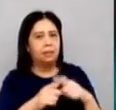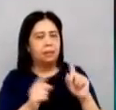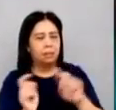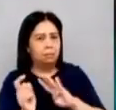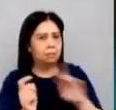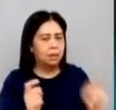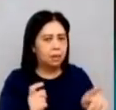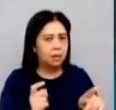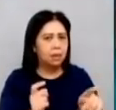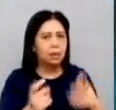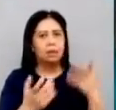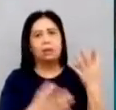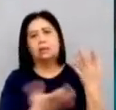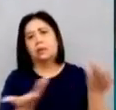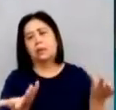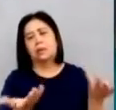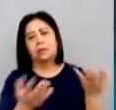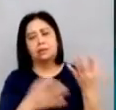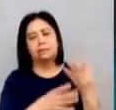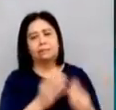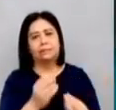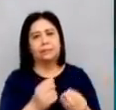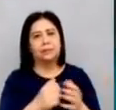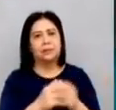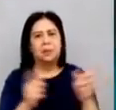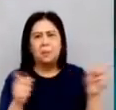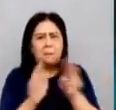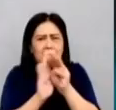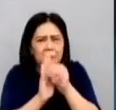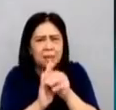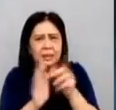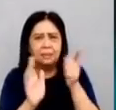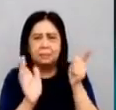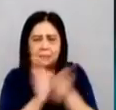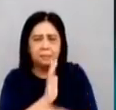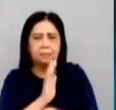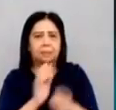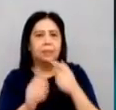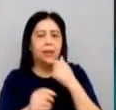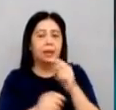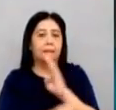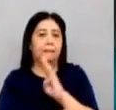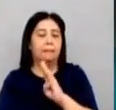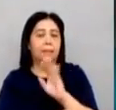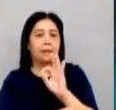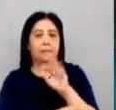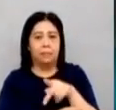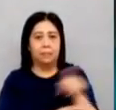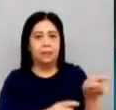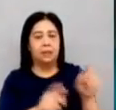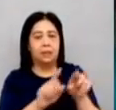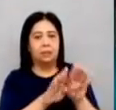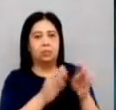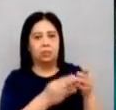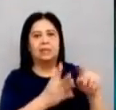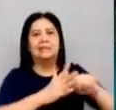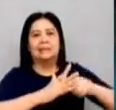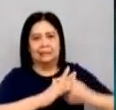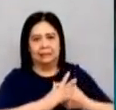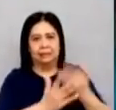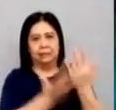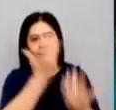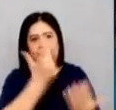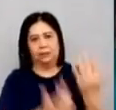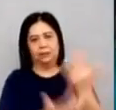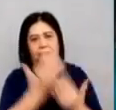na. Minuto lang eh. Ayon sa Bureau of Fire Protection, sa bahay ng mga biktima nagsimula ang apoy at tinutukoy